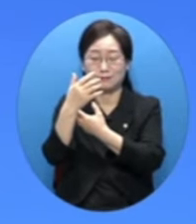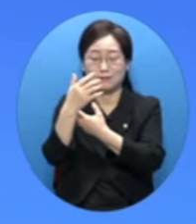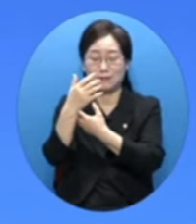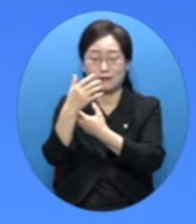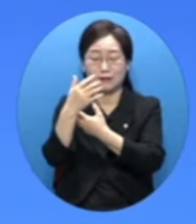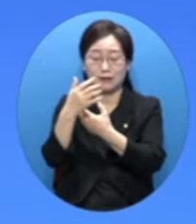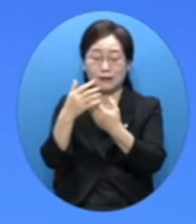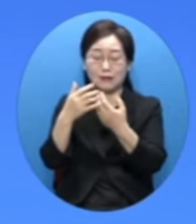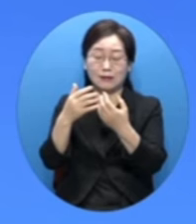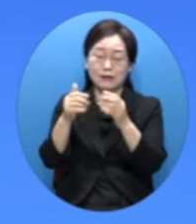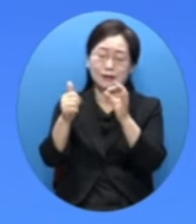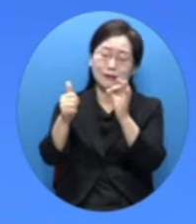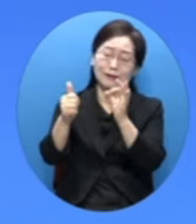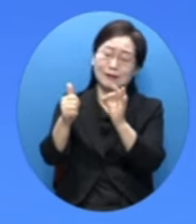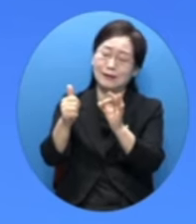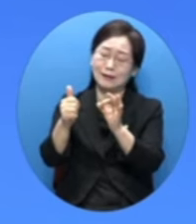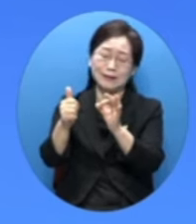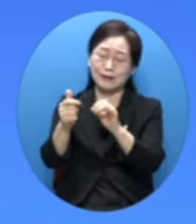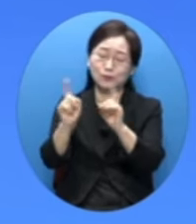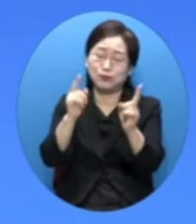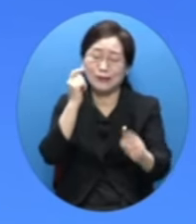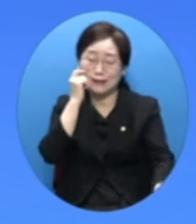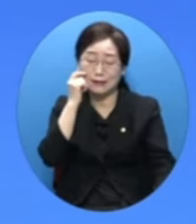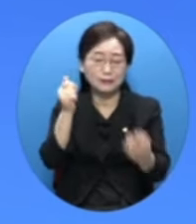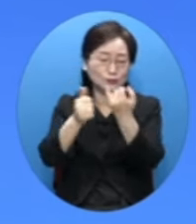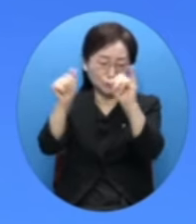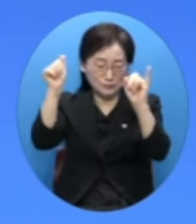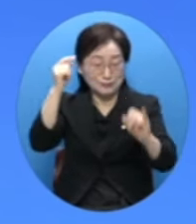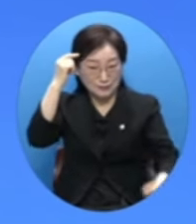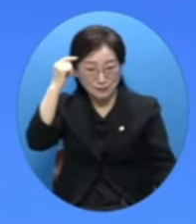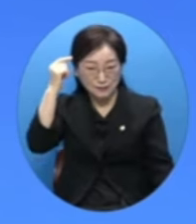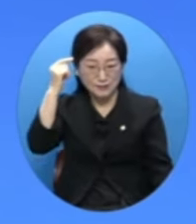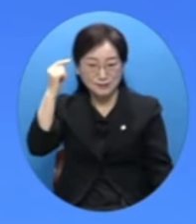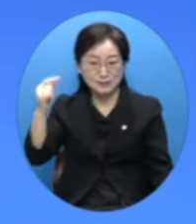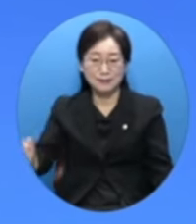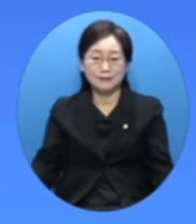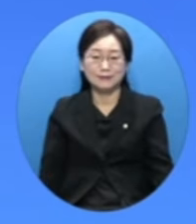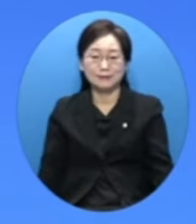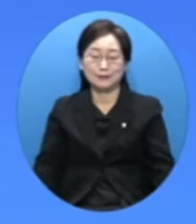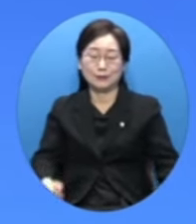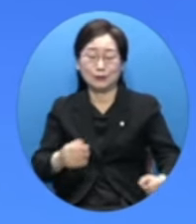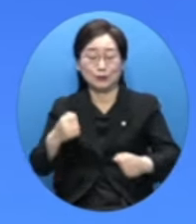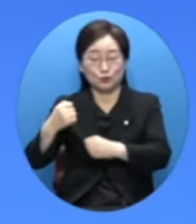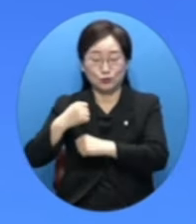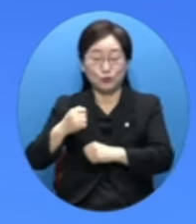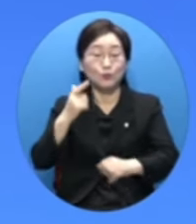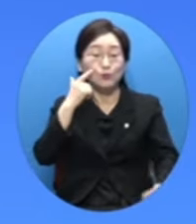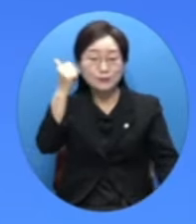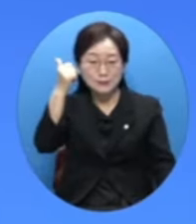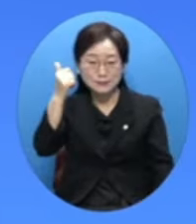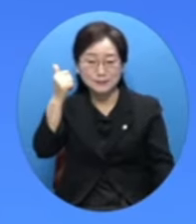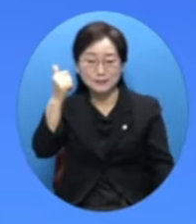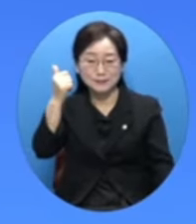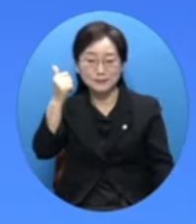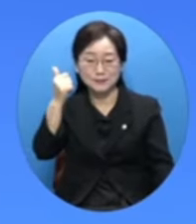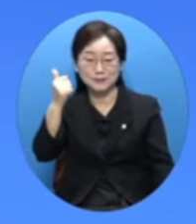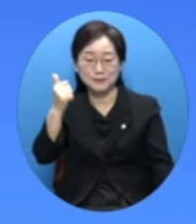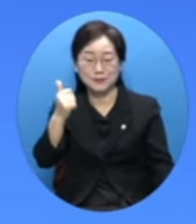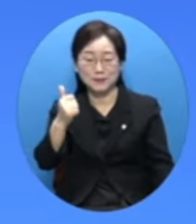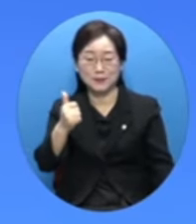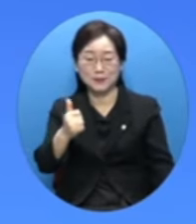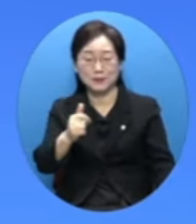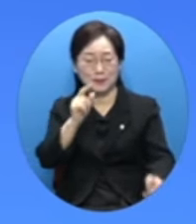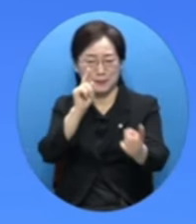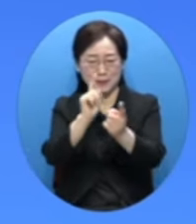도저히 내 남편과 더 이상 살 수 없다. 이제 이혼해야 되겠다. 그래서 이 군목 대신은 몰린 케로도스